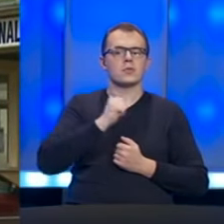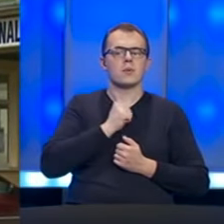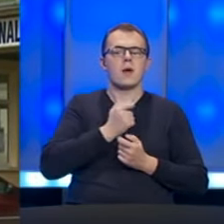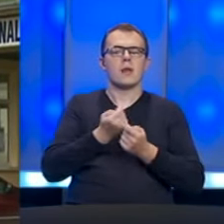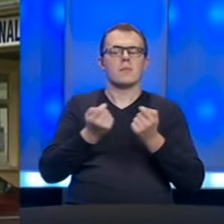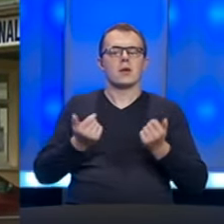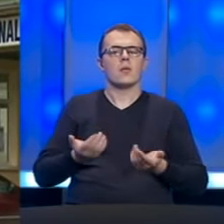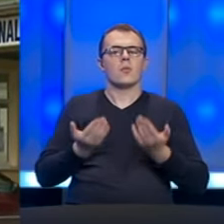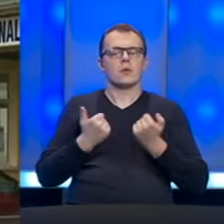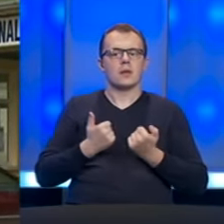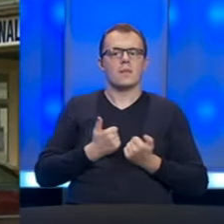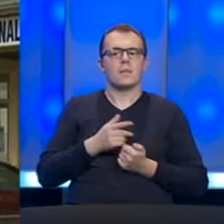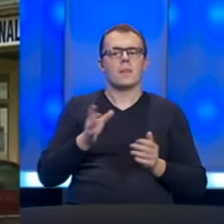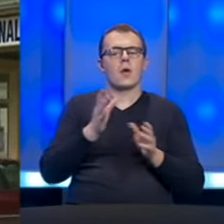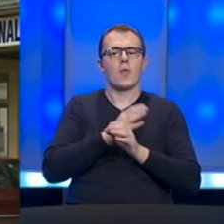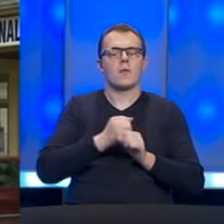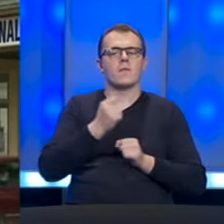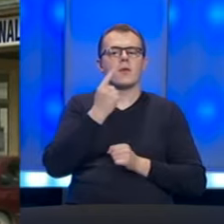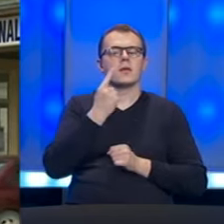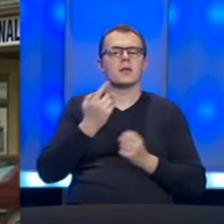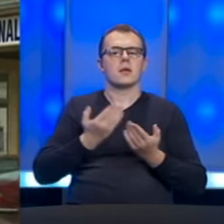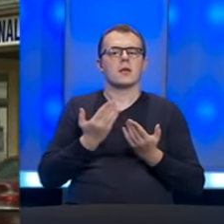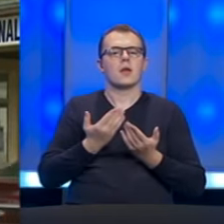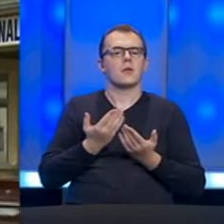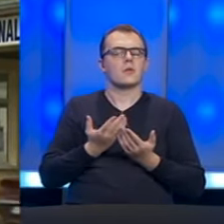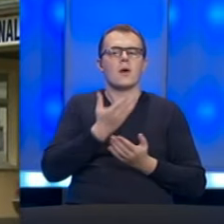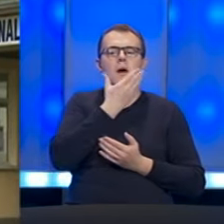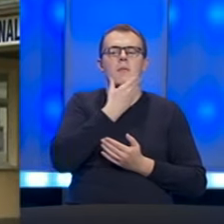priliku da obavimo jednu